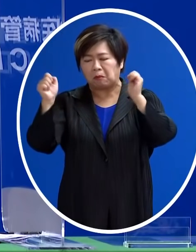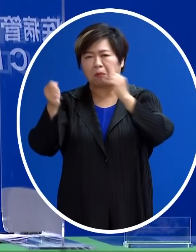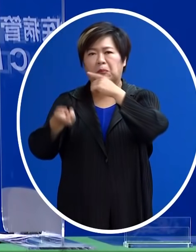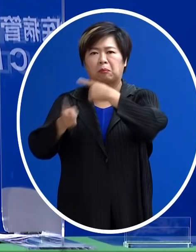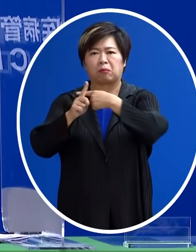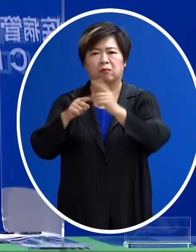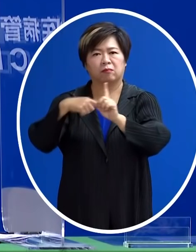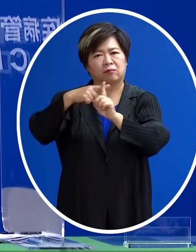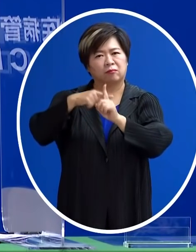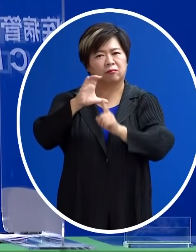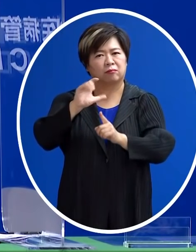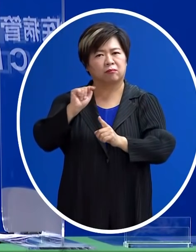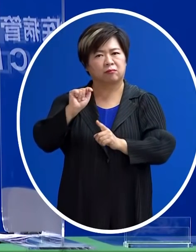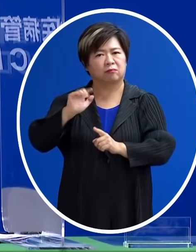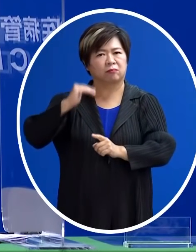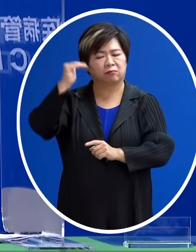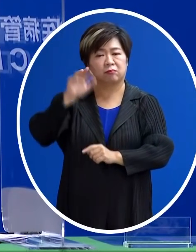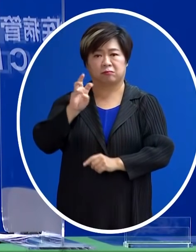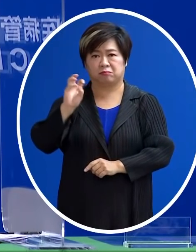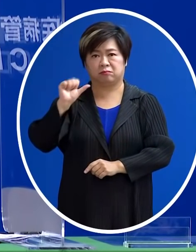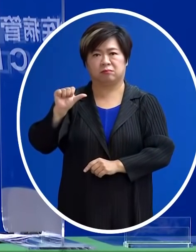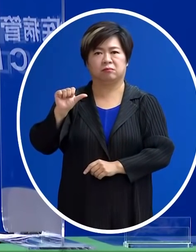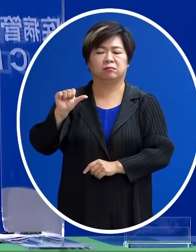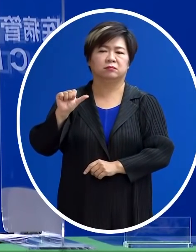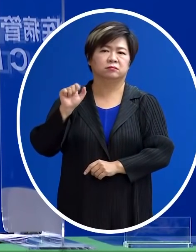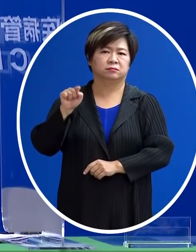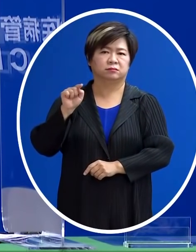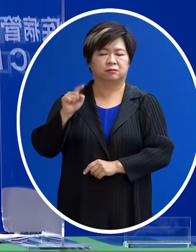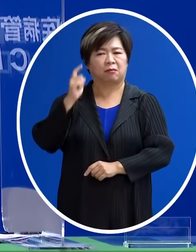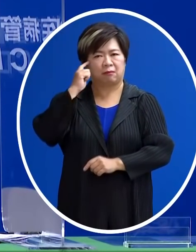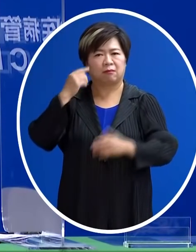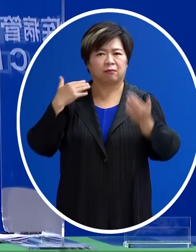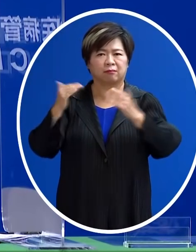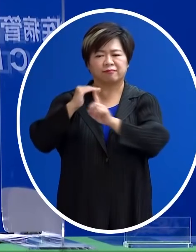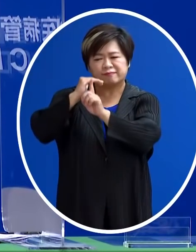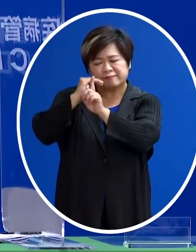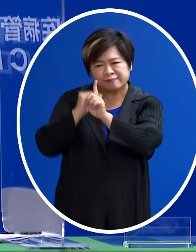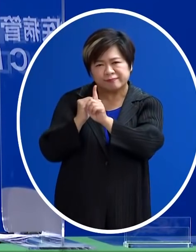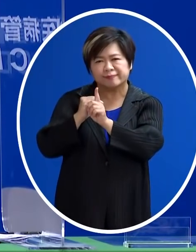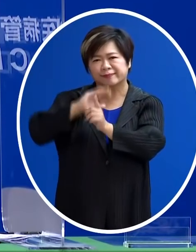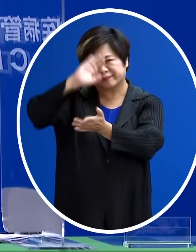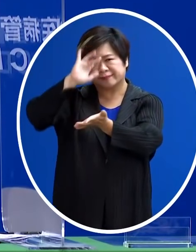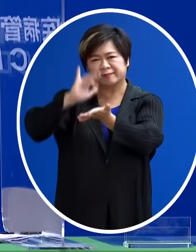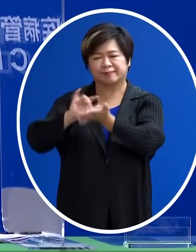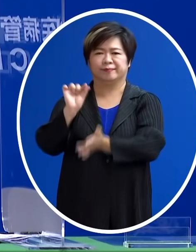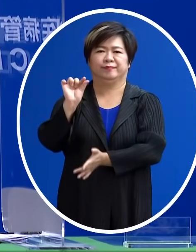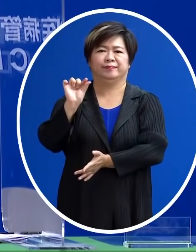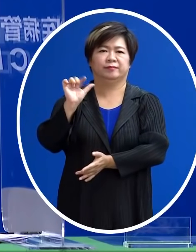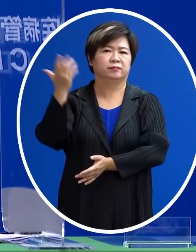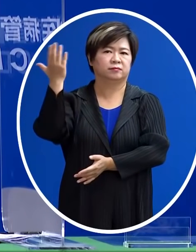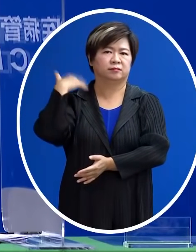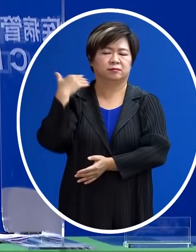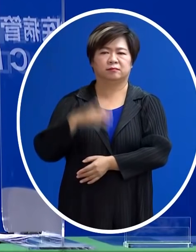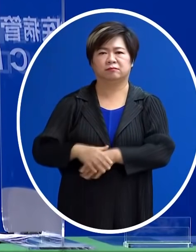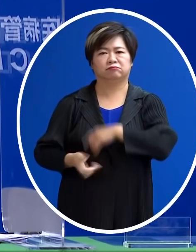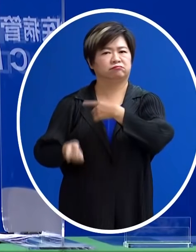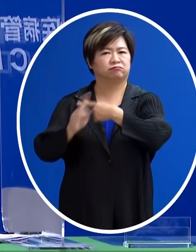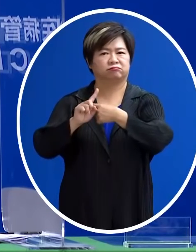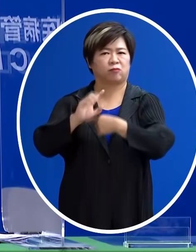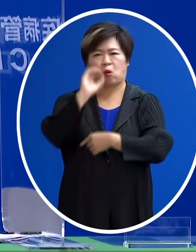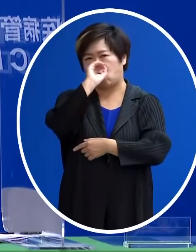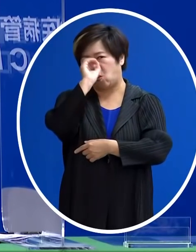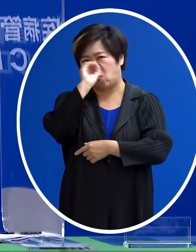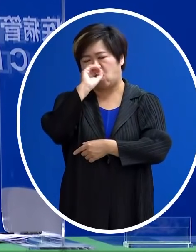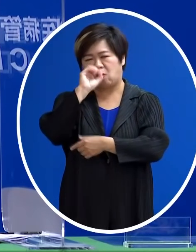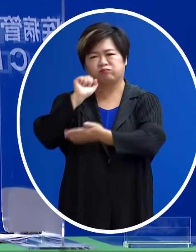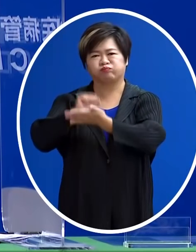值已经蛮高，35哈，应该是一个很病毒非常低的一个状况。他过去是没有确诊的一个记录哈，所以